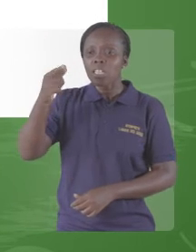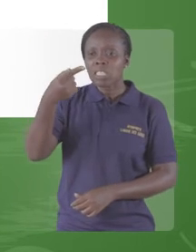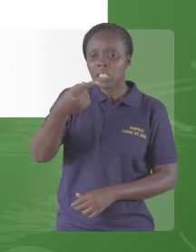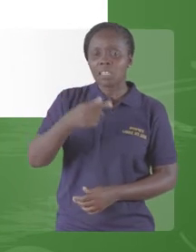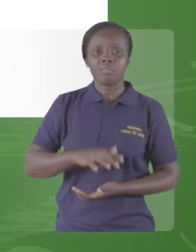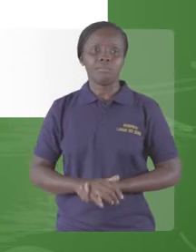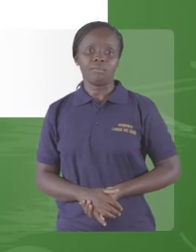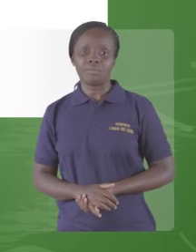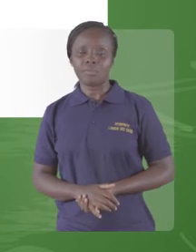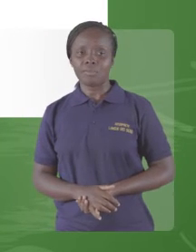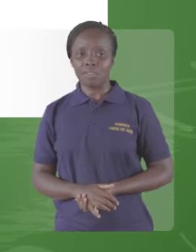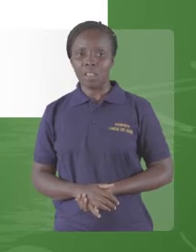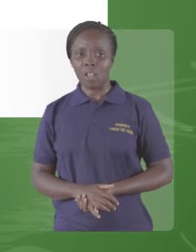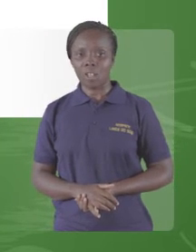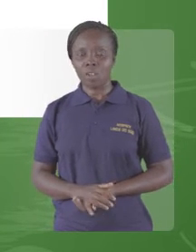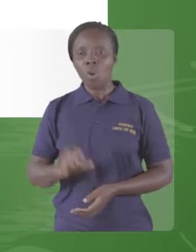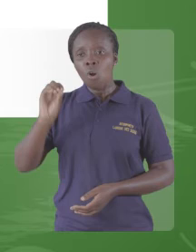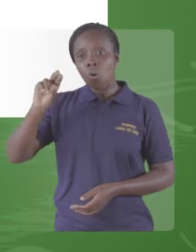organisations non gouvernementales,